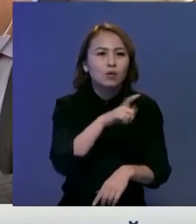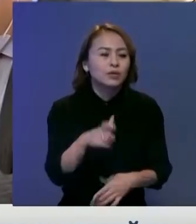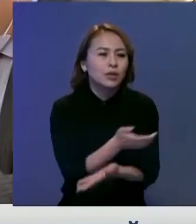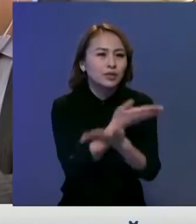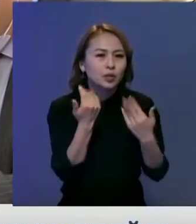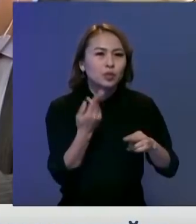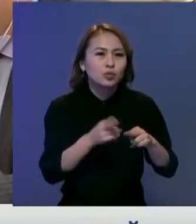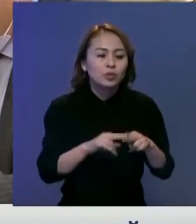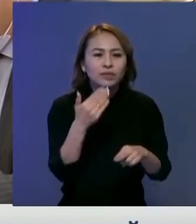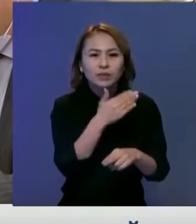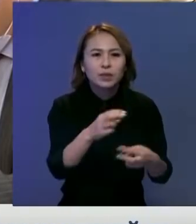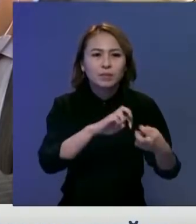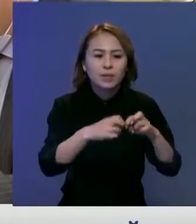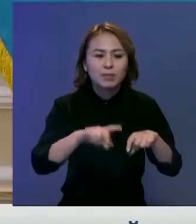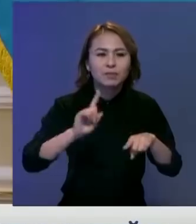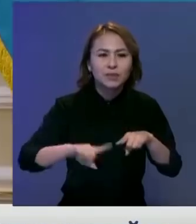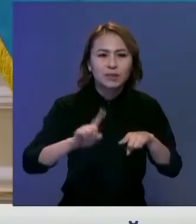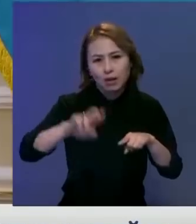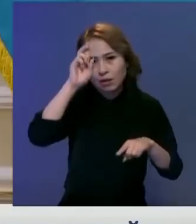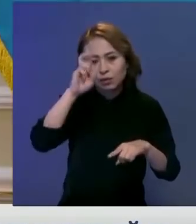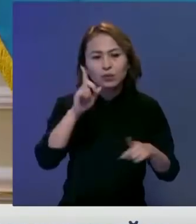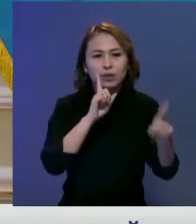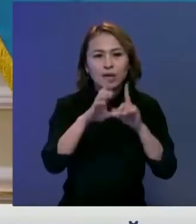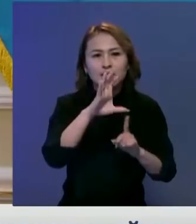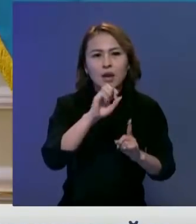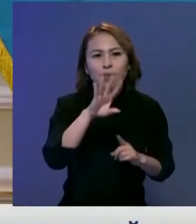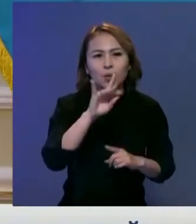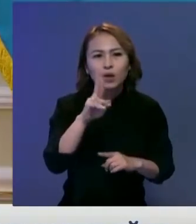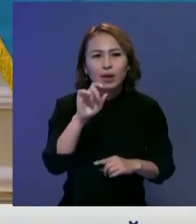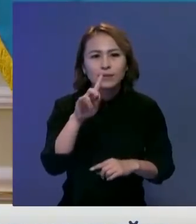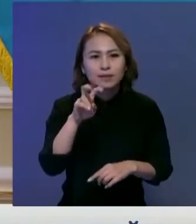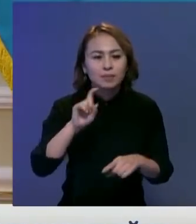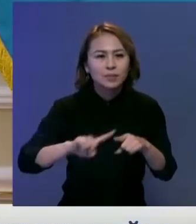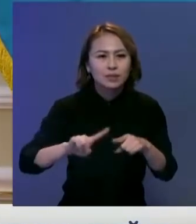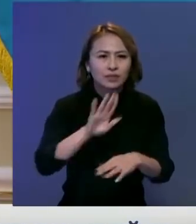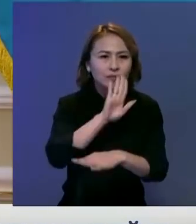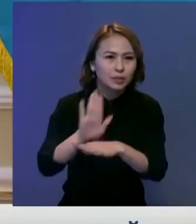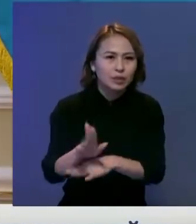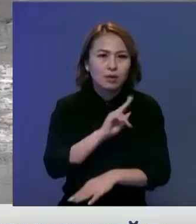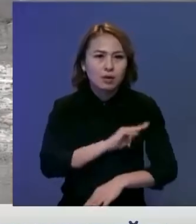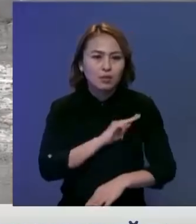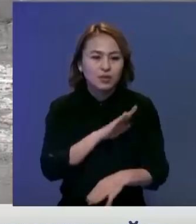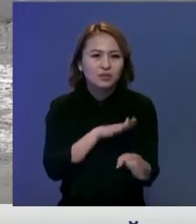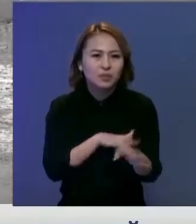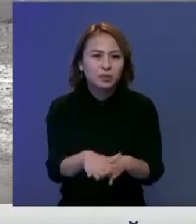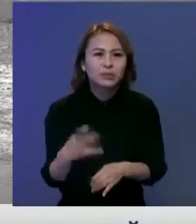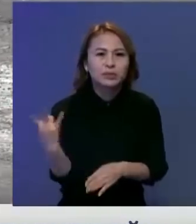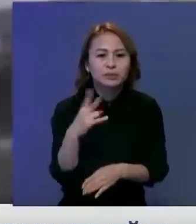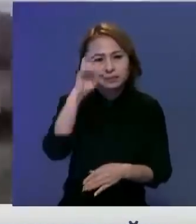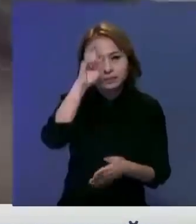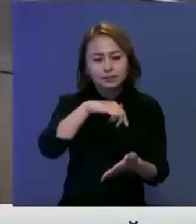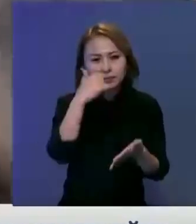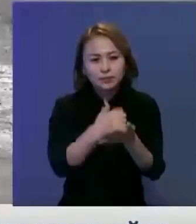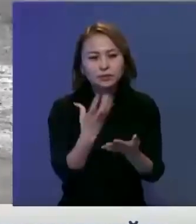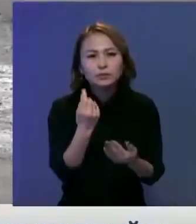осы ол қылықтарды тез реттеп үкіметпен самырық қазына қорына жұмысты жеделдет өдімін деттеді. Мемекет башысы басымдық